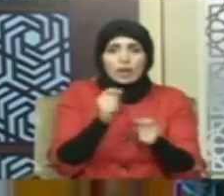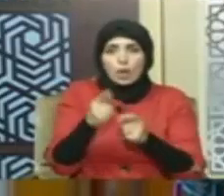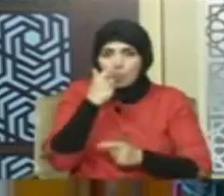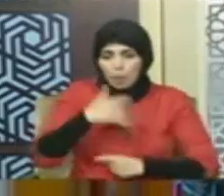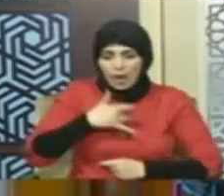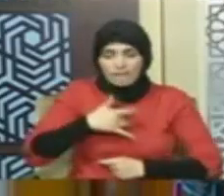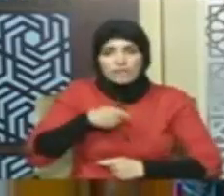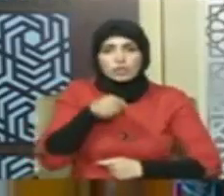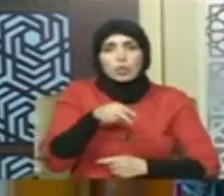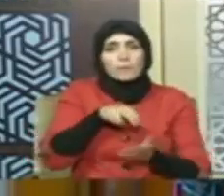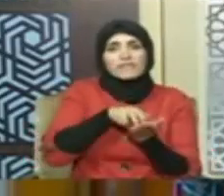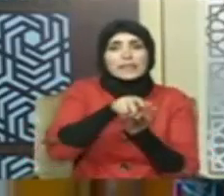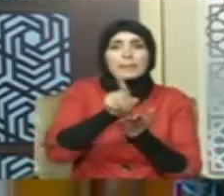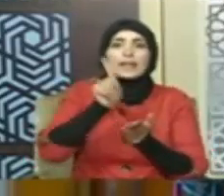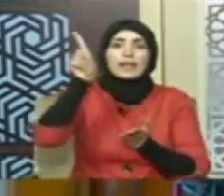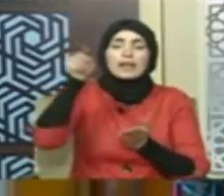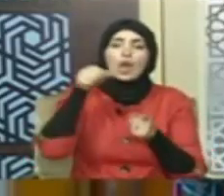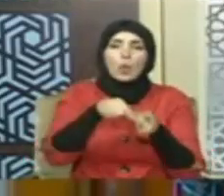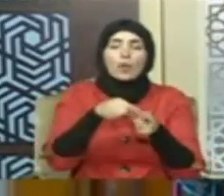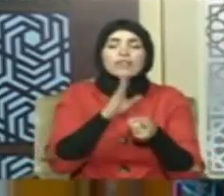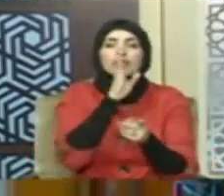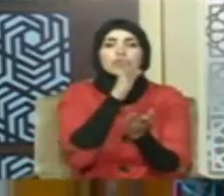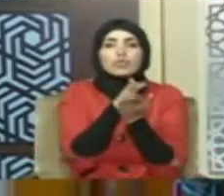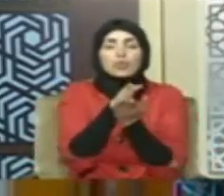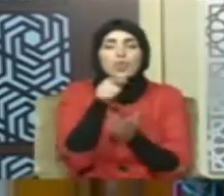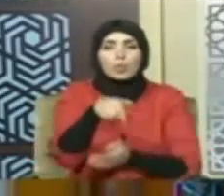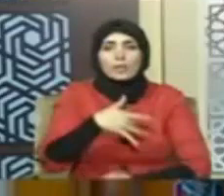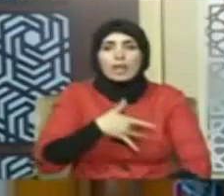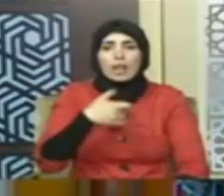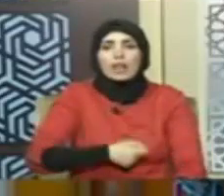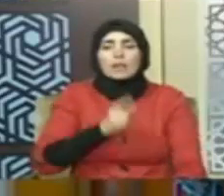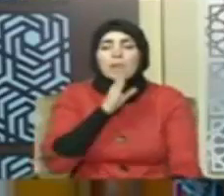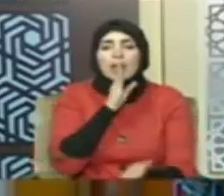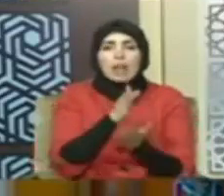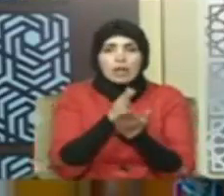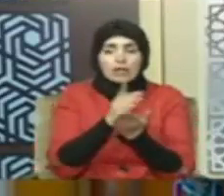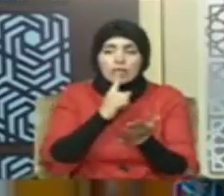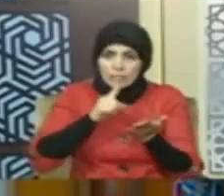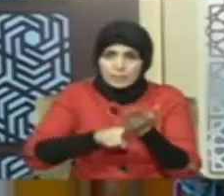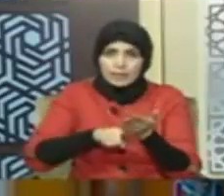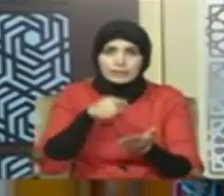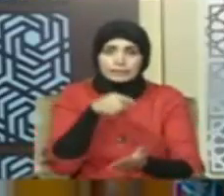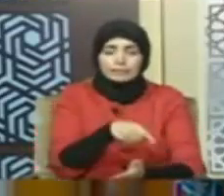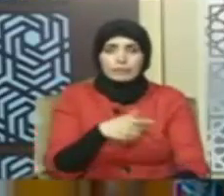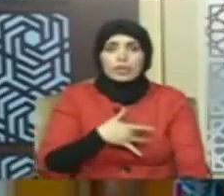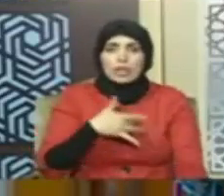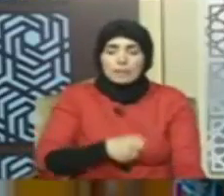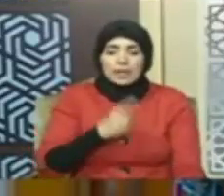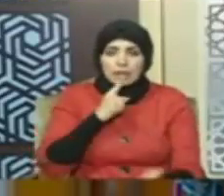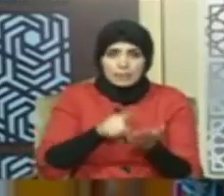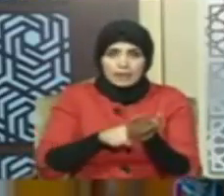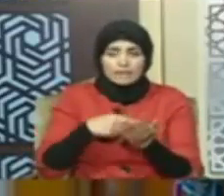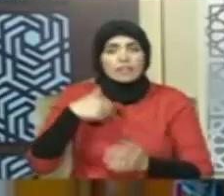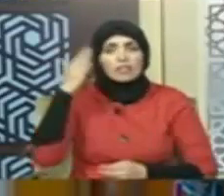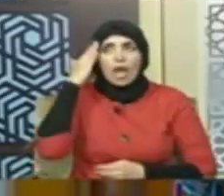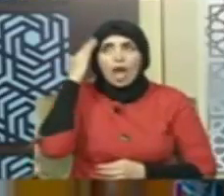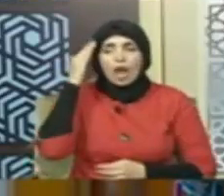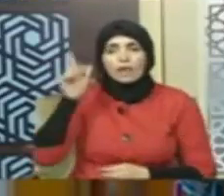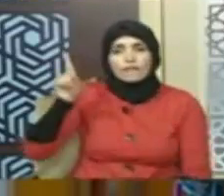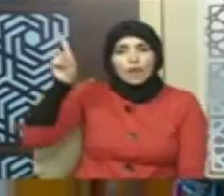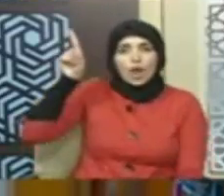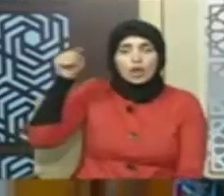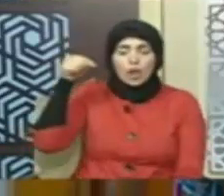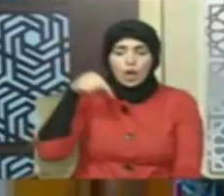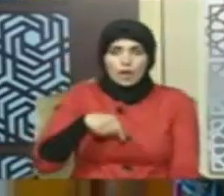هم الصادقون. هذا هو الإيمان الحقيقي. الإيمان الحقيقي أن تعرف الله في